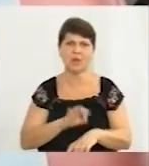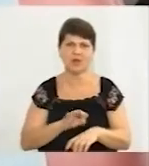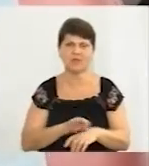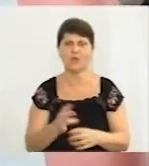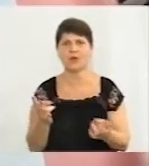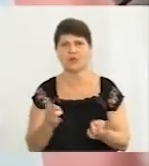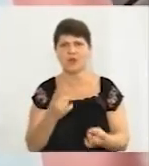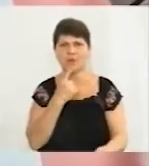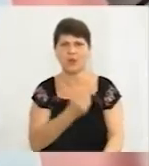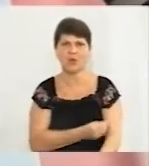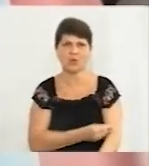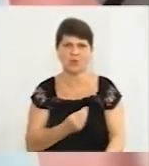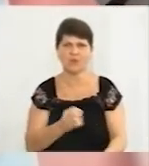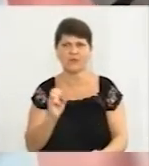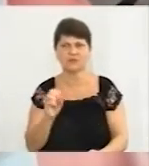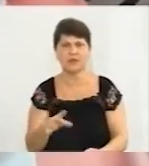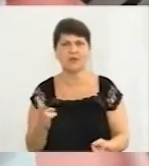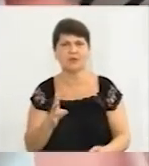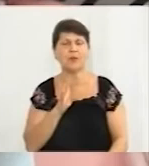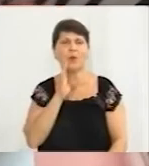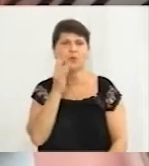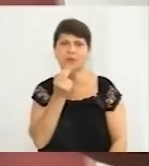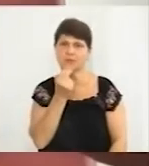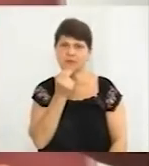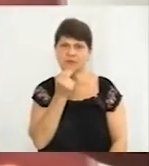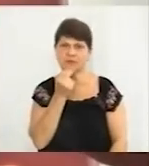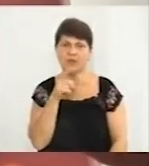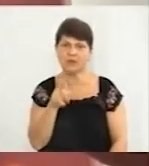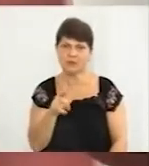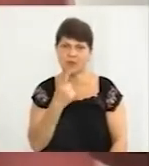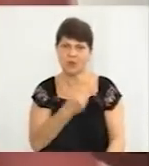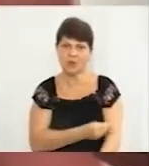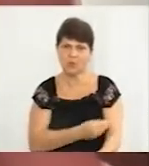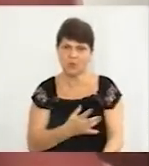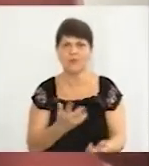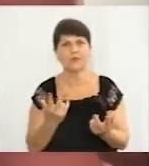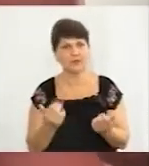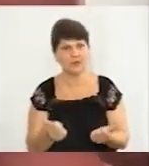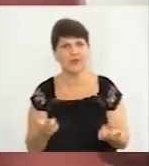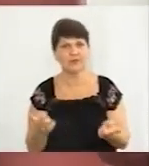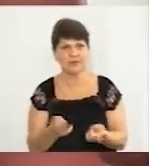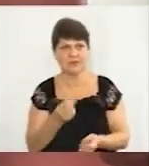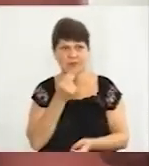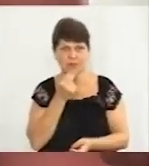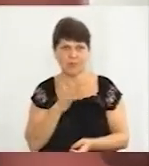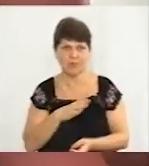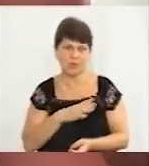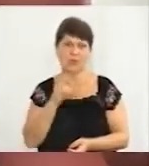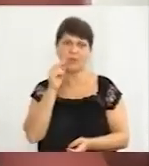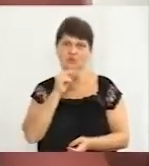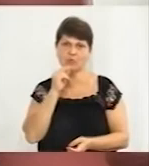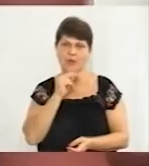Треба обов'язково легенько поснідати, бо це здаєш кров, то треба. Да? Їли вдома, і тут чай дали,